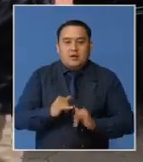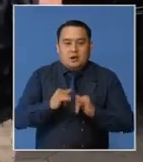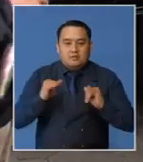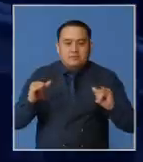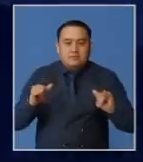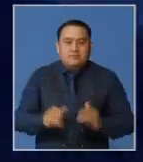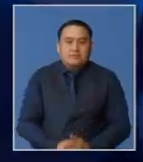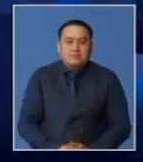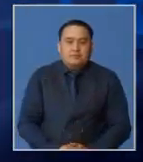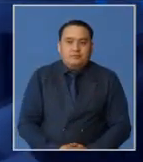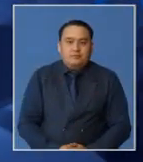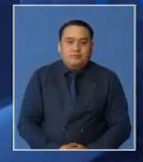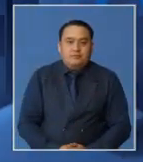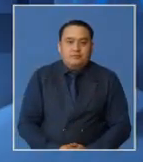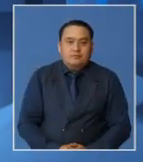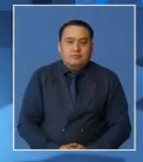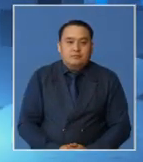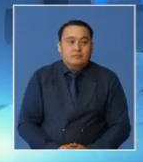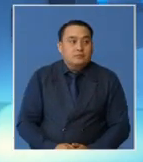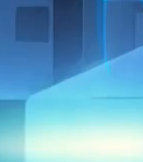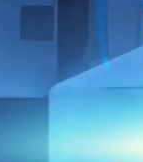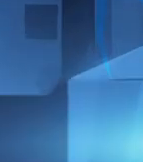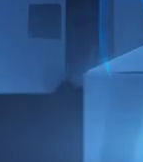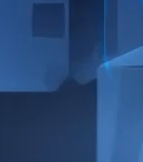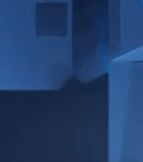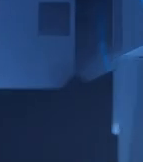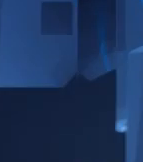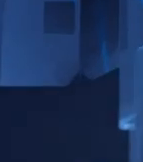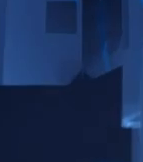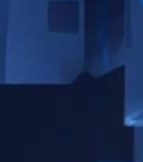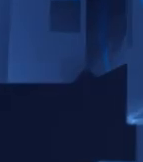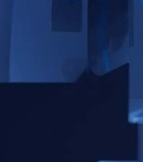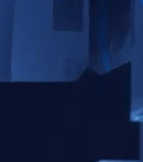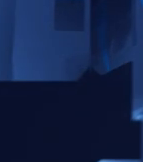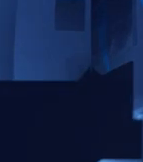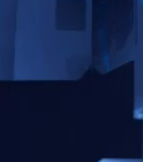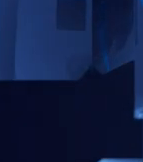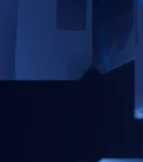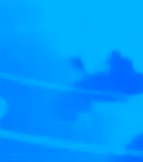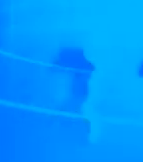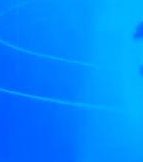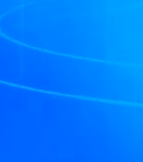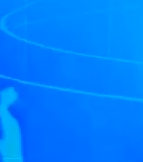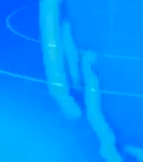динамичная. Гульназ Мустафа, Асет Дюйсенбек, Жасулан Шингинжинов, телеканал ЖТСУ.